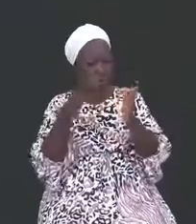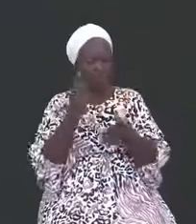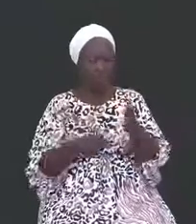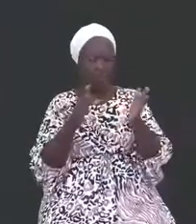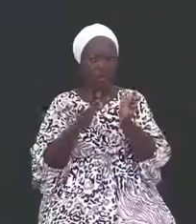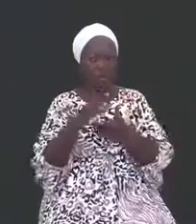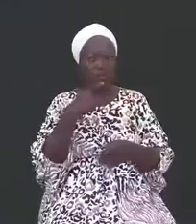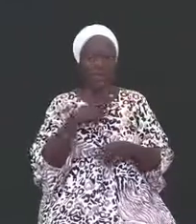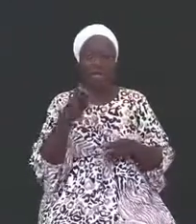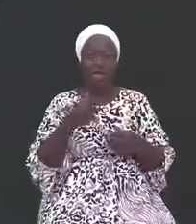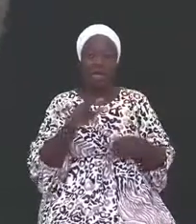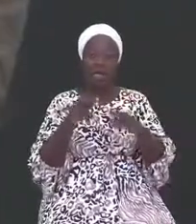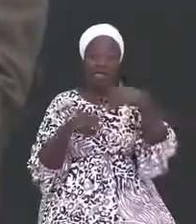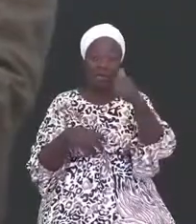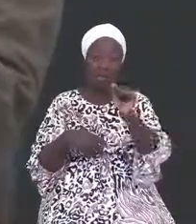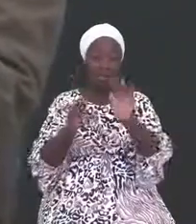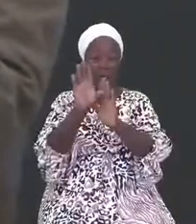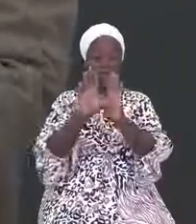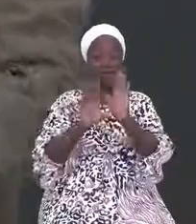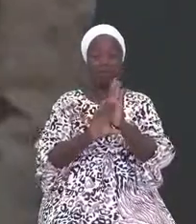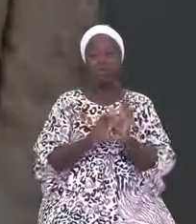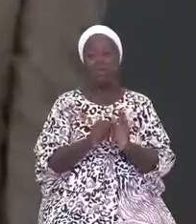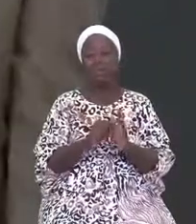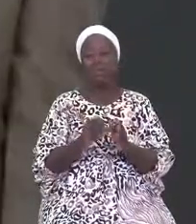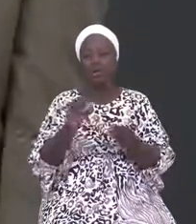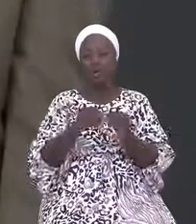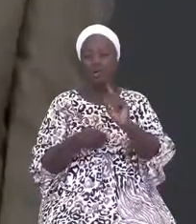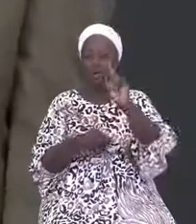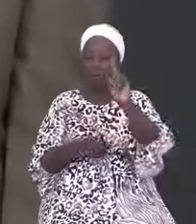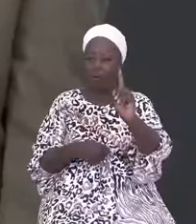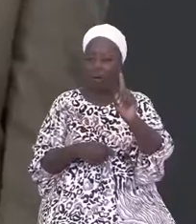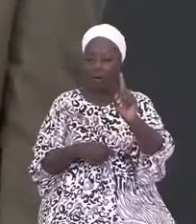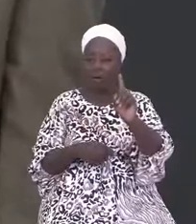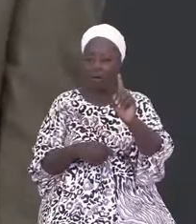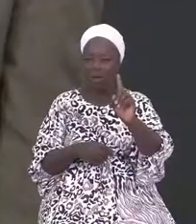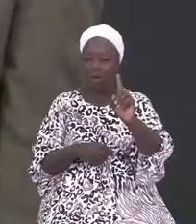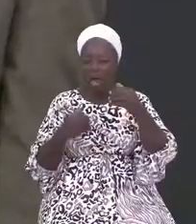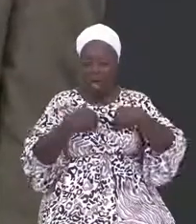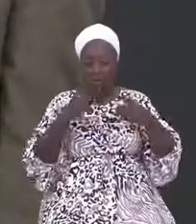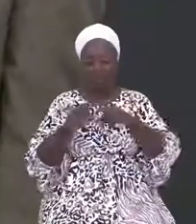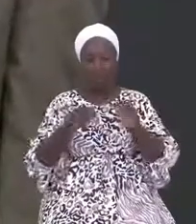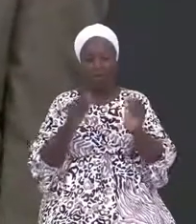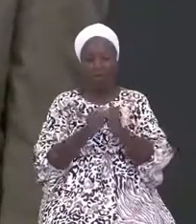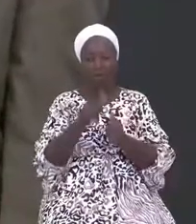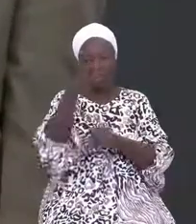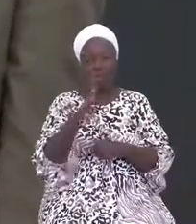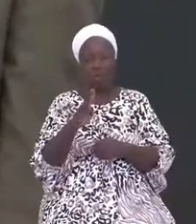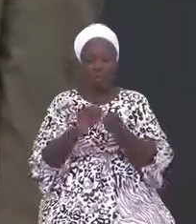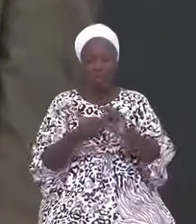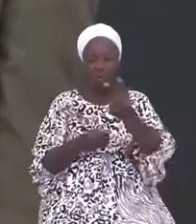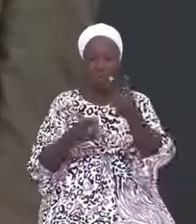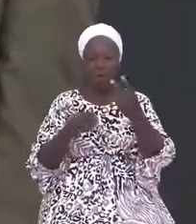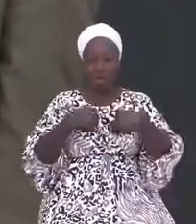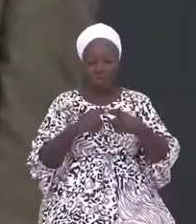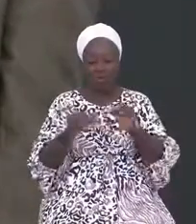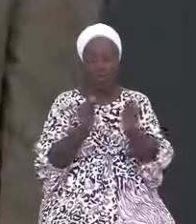a dit commandement. Premièrement, qui se rapporte à Dieu. Deuxièmement, qui se rapporte à Dieu.